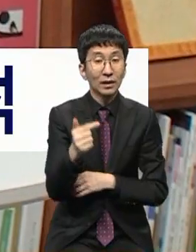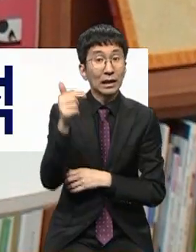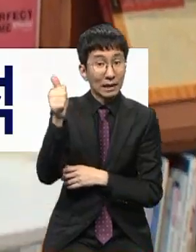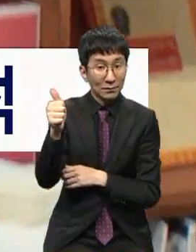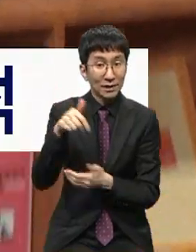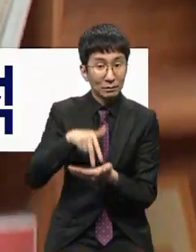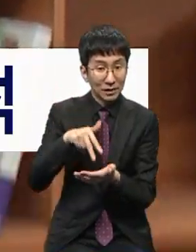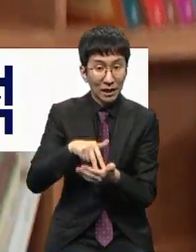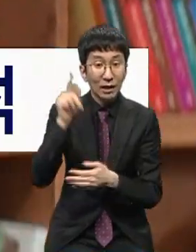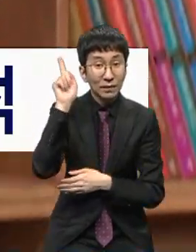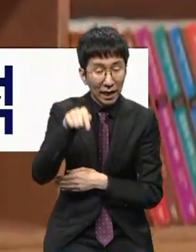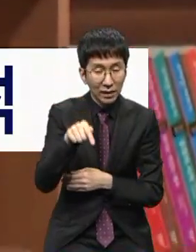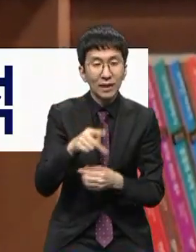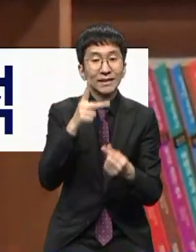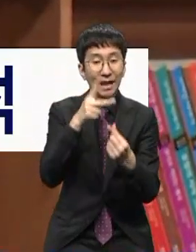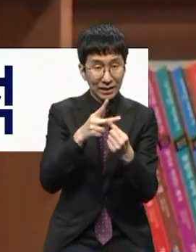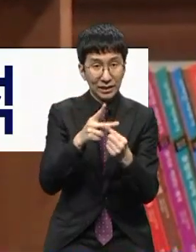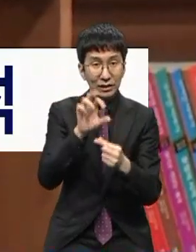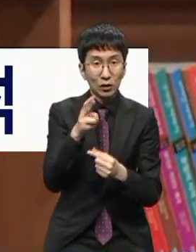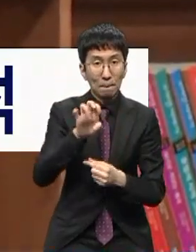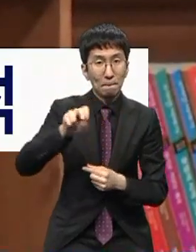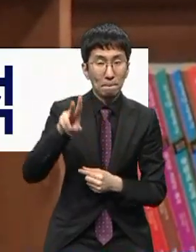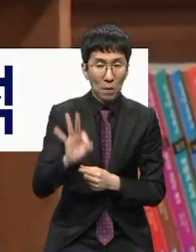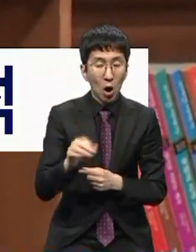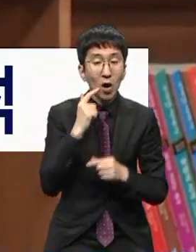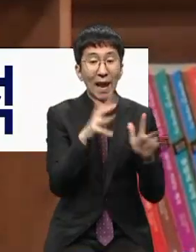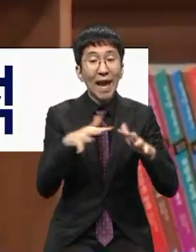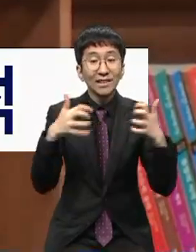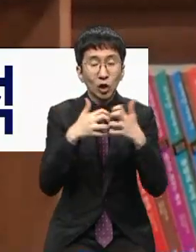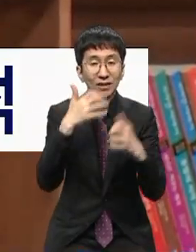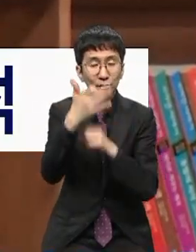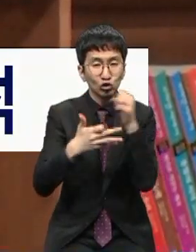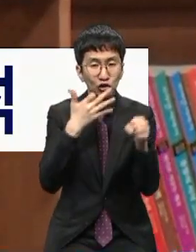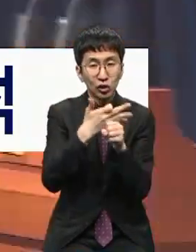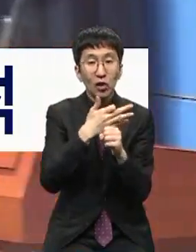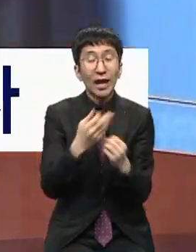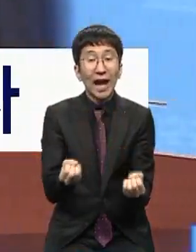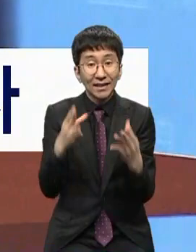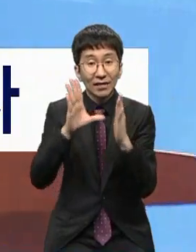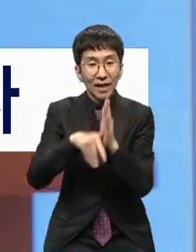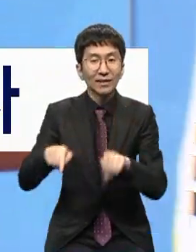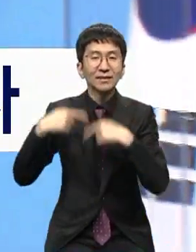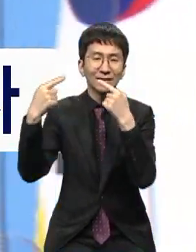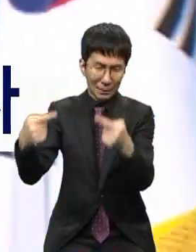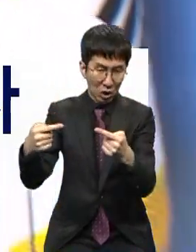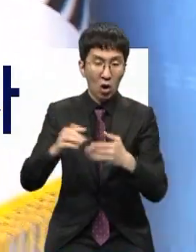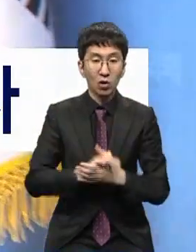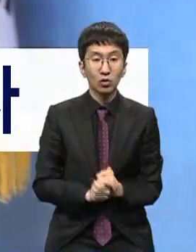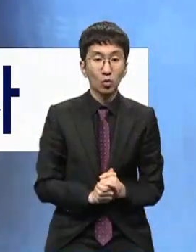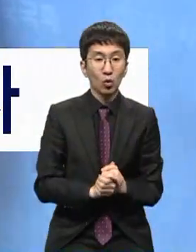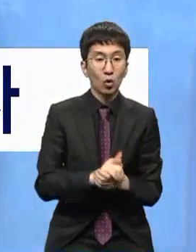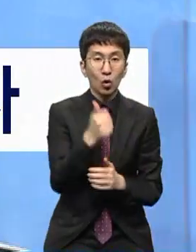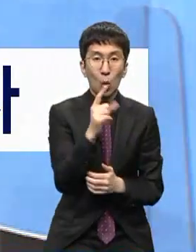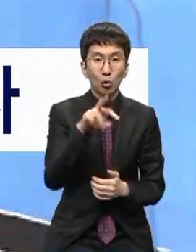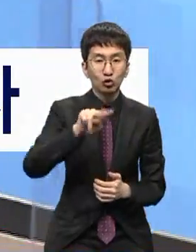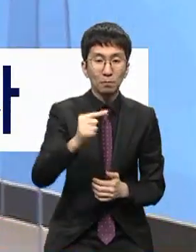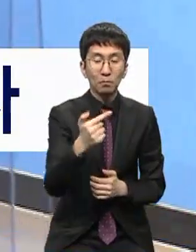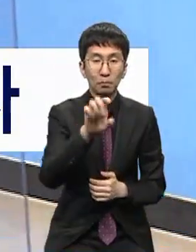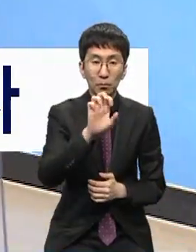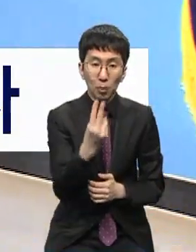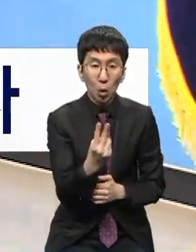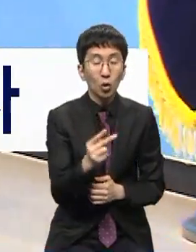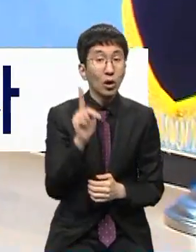연평해전 19주년 기념행사에 참석해 보수 후보로서 존재감을 드러내고 복당한 홍준표 의원은 대국민 보고대회를